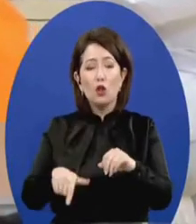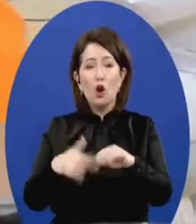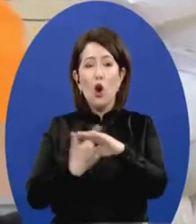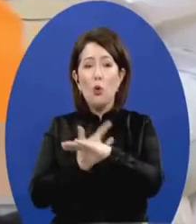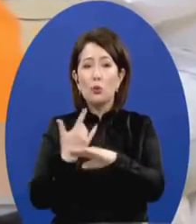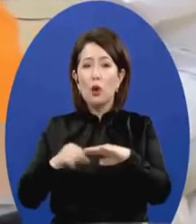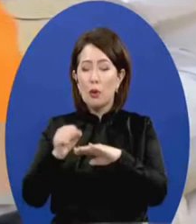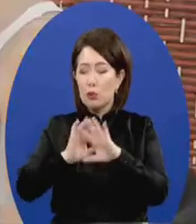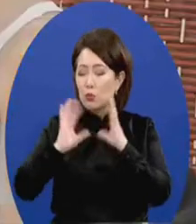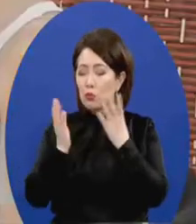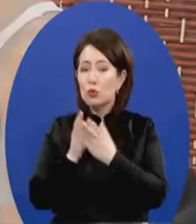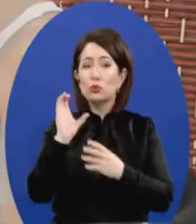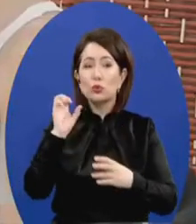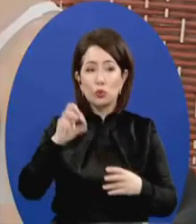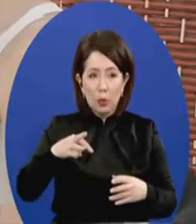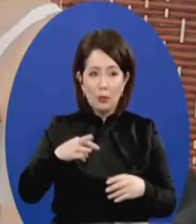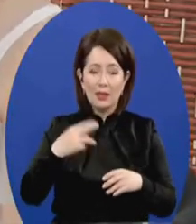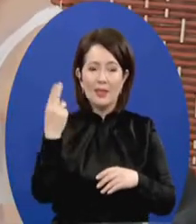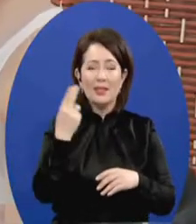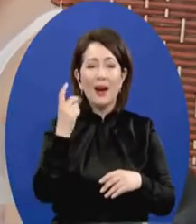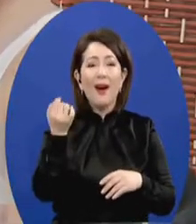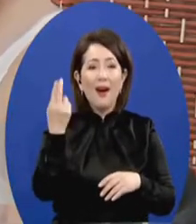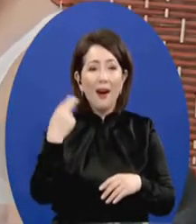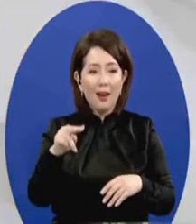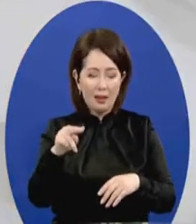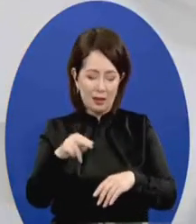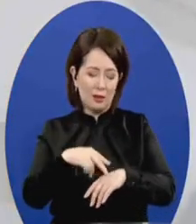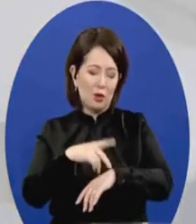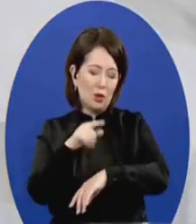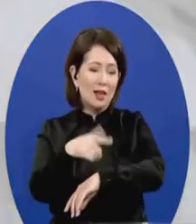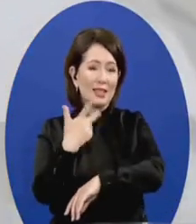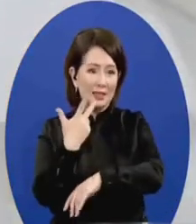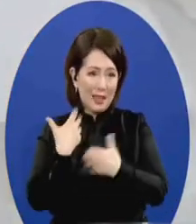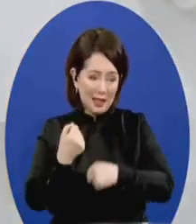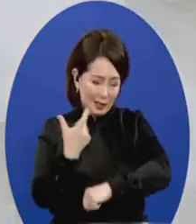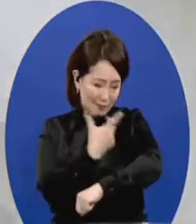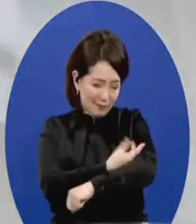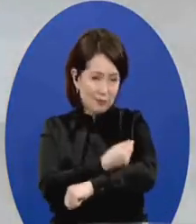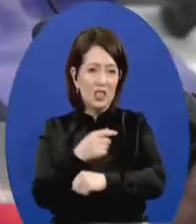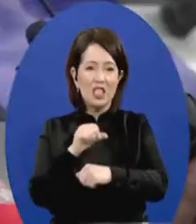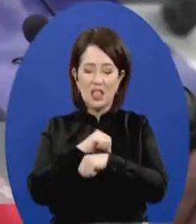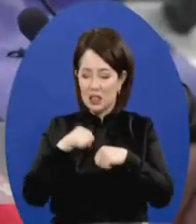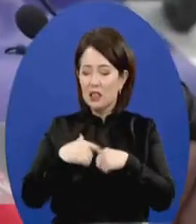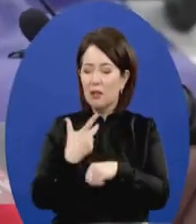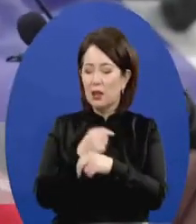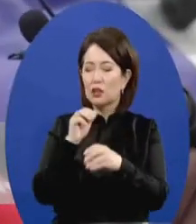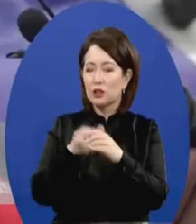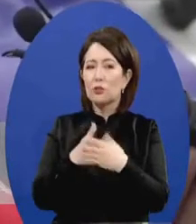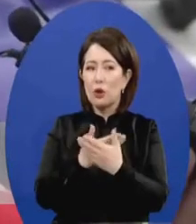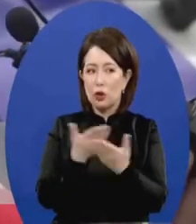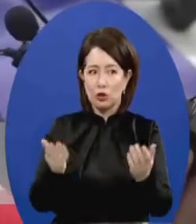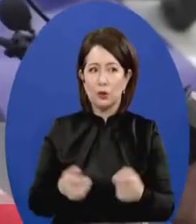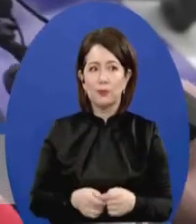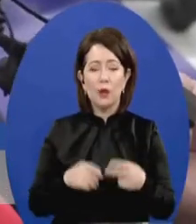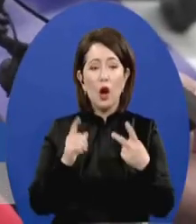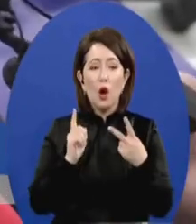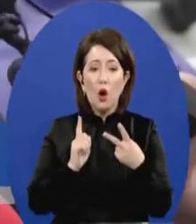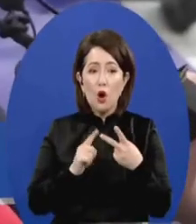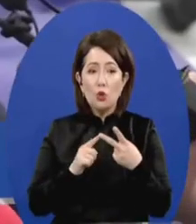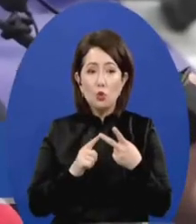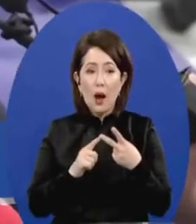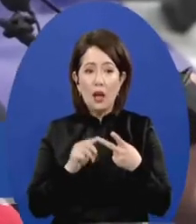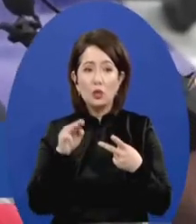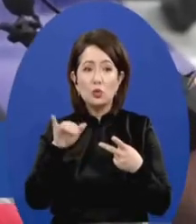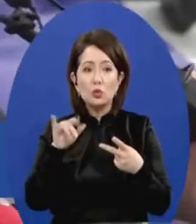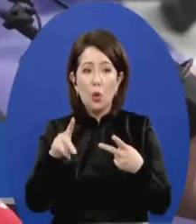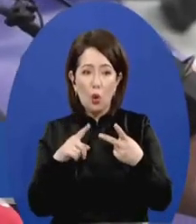аймгийн бүх сумд болоод Цагаан хад боомтод дархлаажуулалтын цэг байгуулан иргэдийн вакцинжуулж байна. 2-р тунгийн дархлаажуулалтад бол